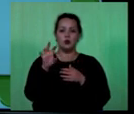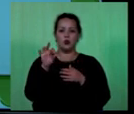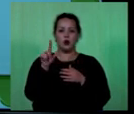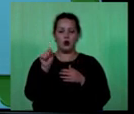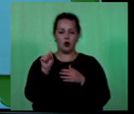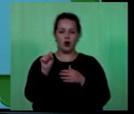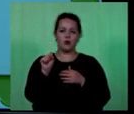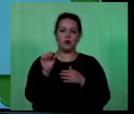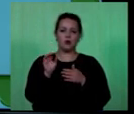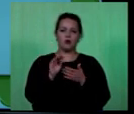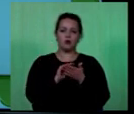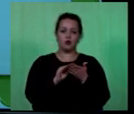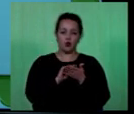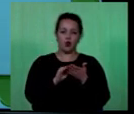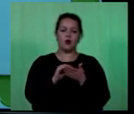сумма